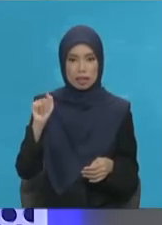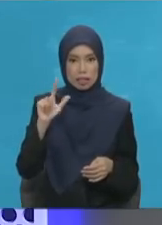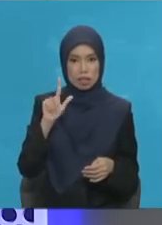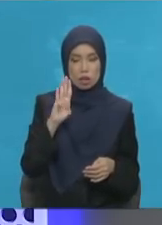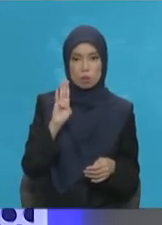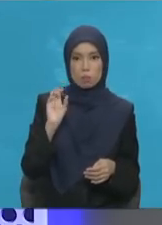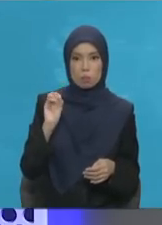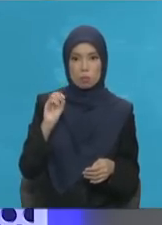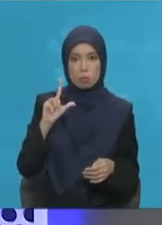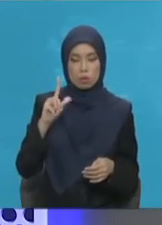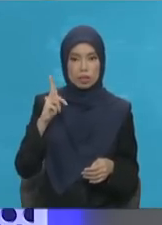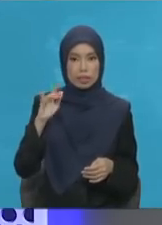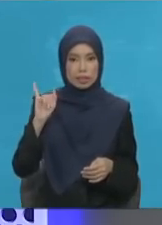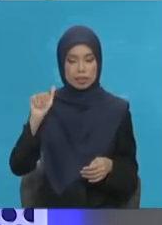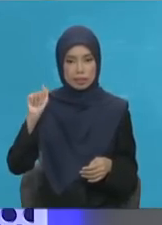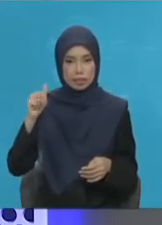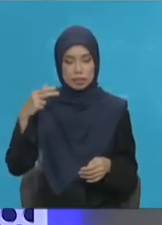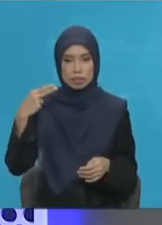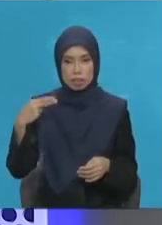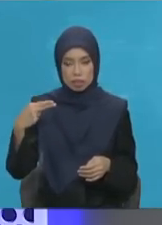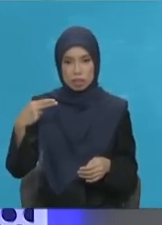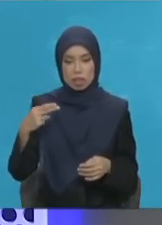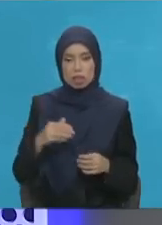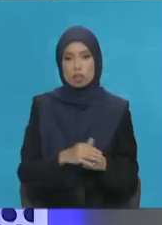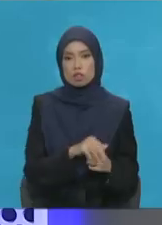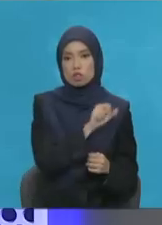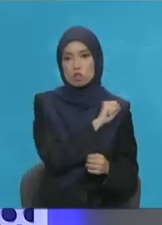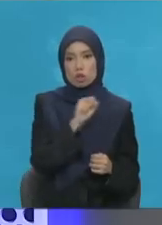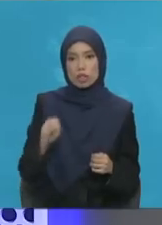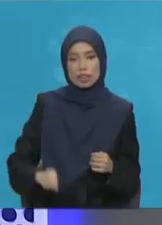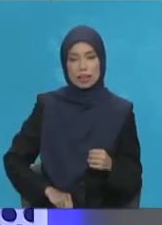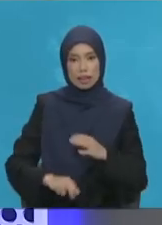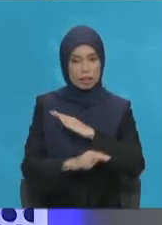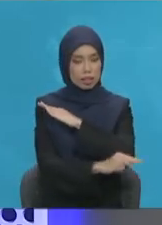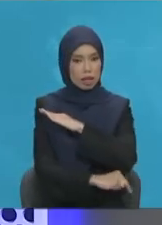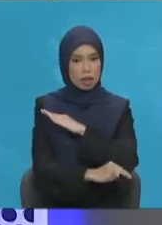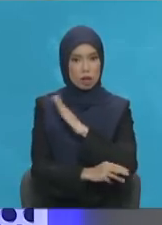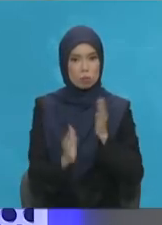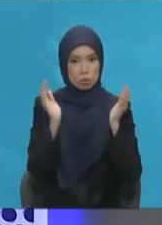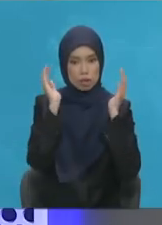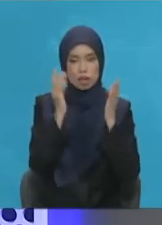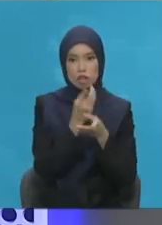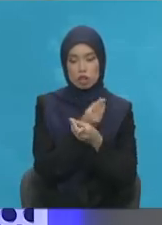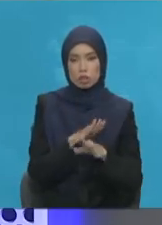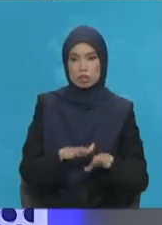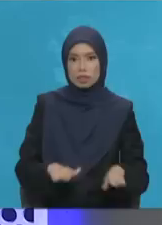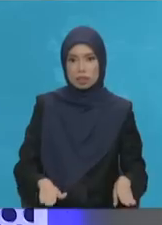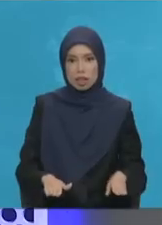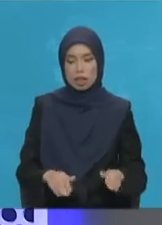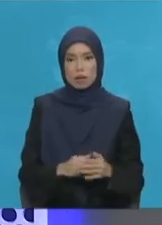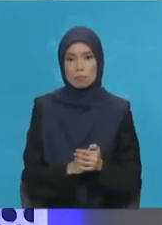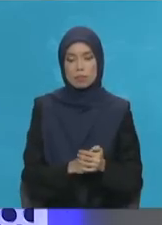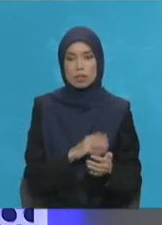Haji Omar Ali Saifuddin Sultan dan yang dipertuan negara Brunei Darussalam dan